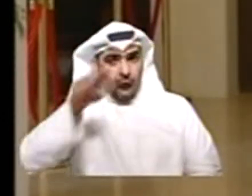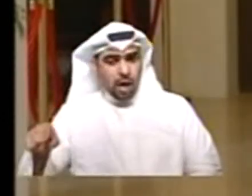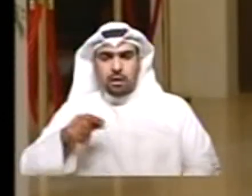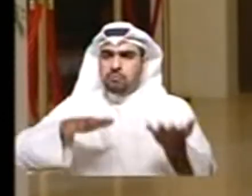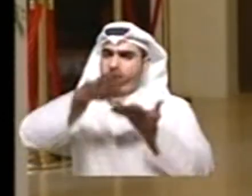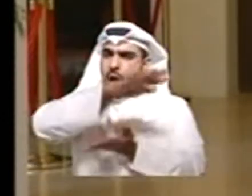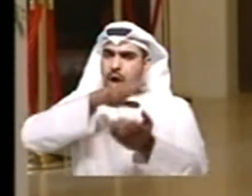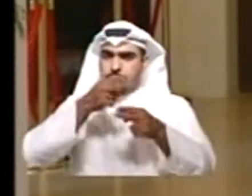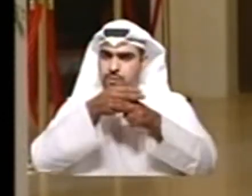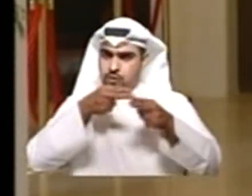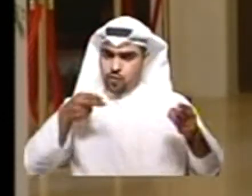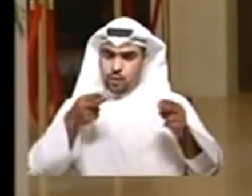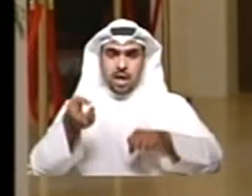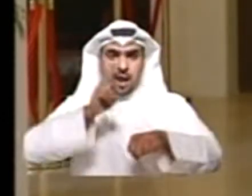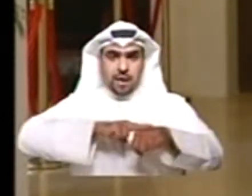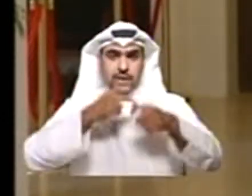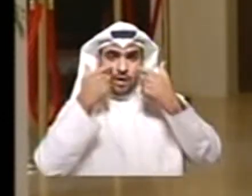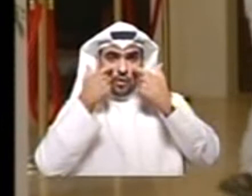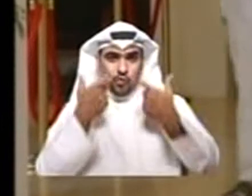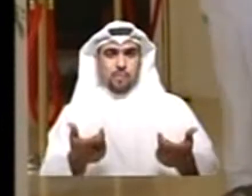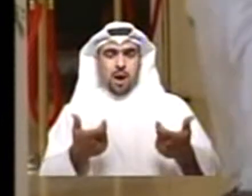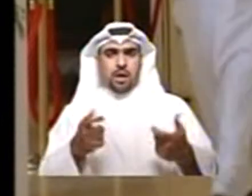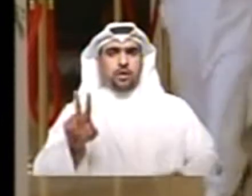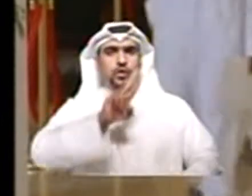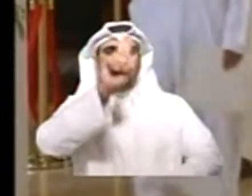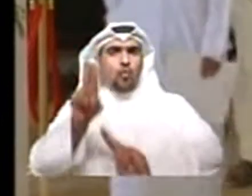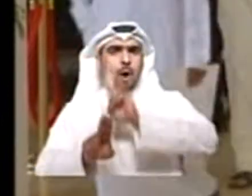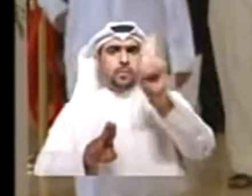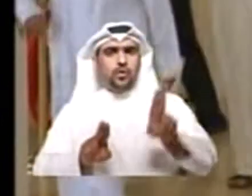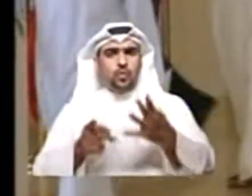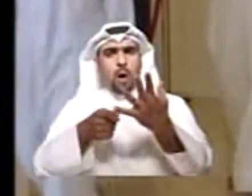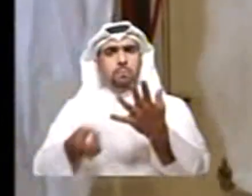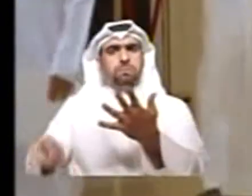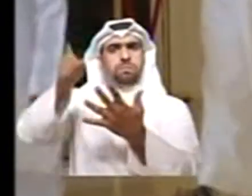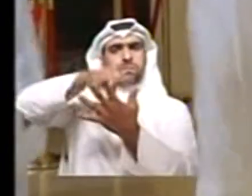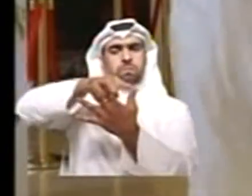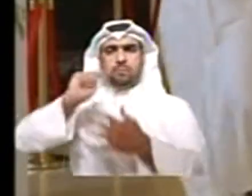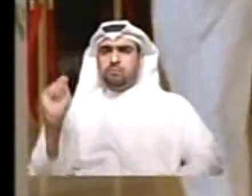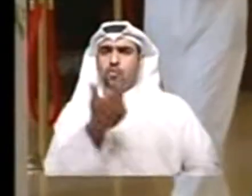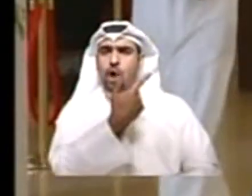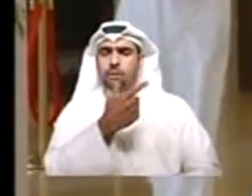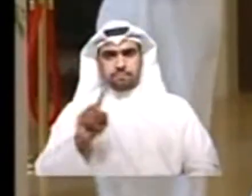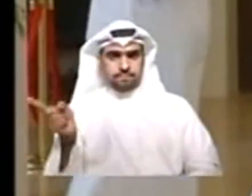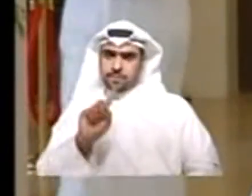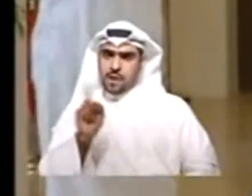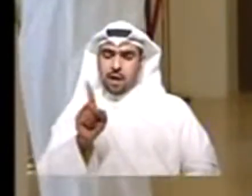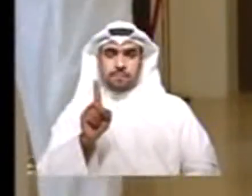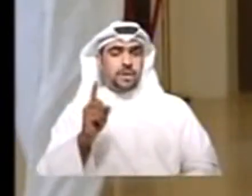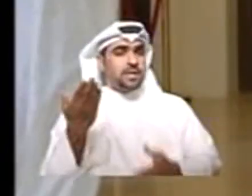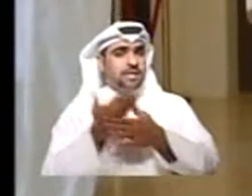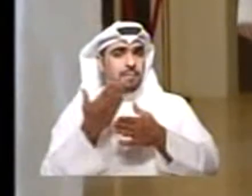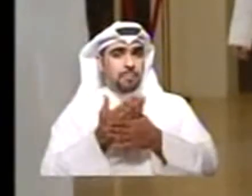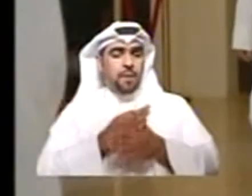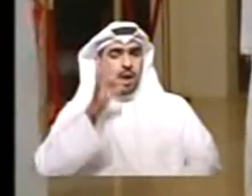إساءة استخدام الأدوات الدستورية وعدم التسارع والإصرار بشأن